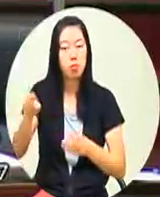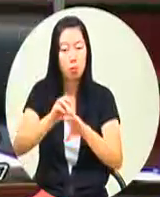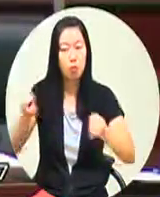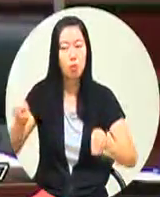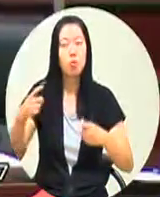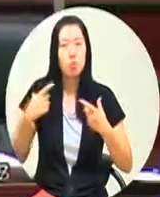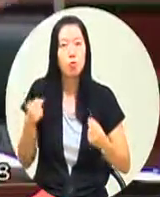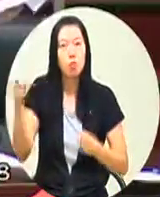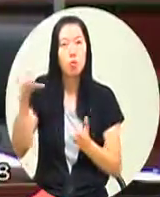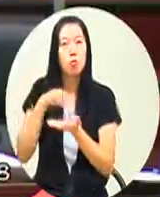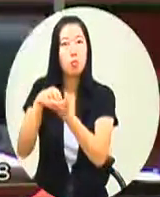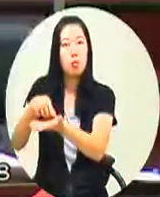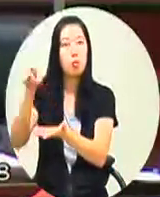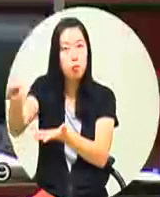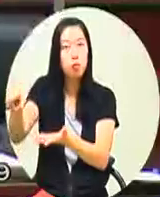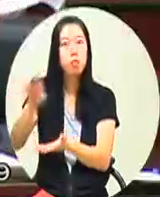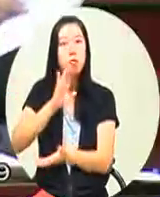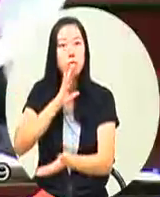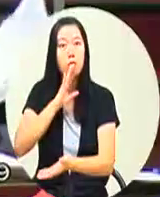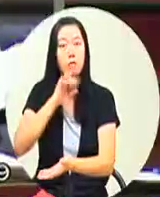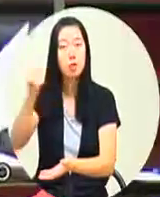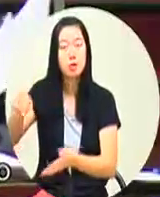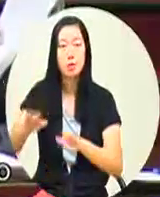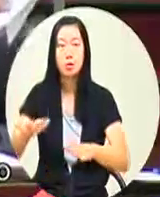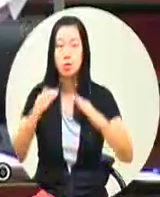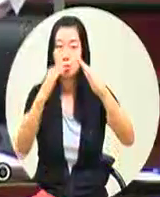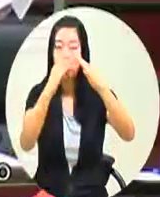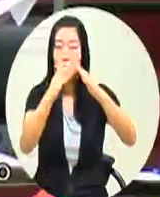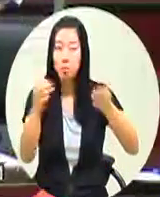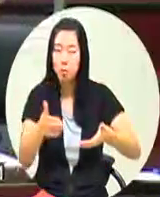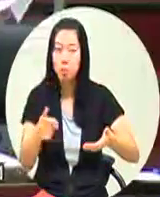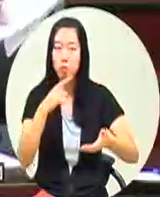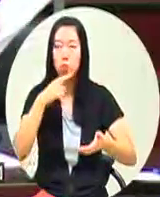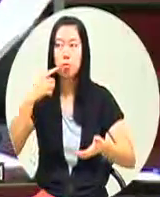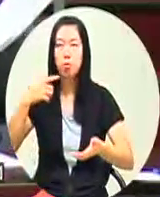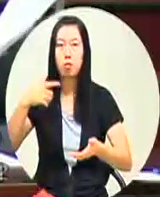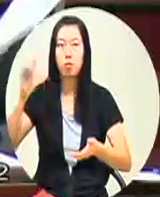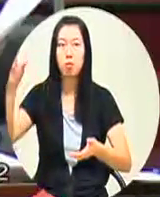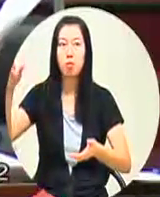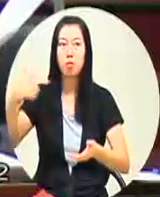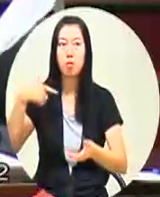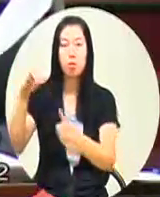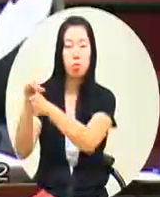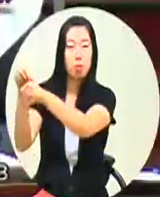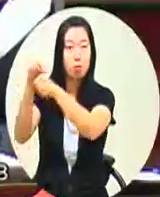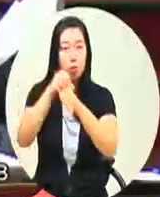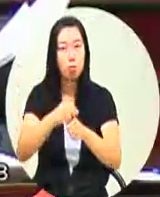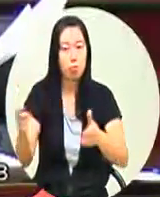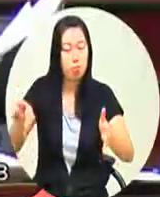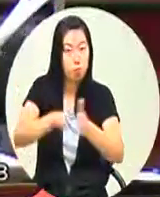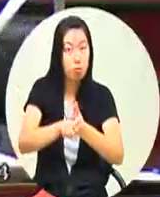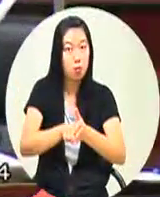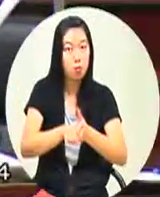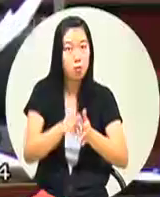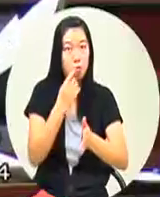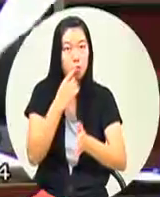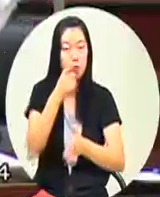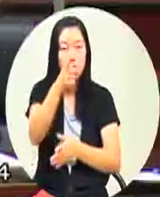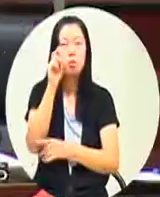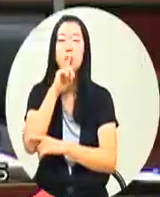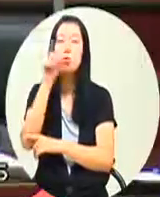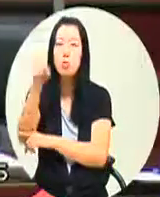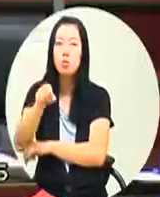既然已经盖了房子，都已经安置坐在那里，你要让他住一辈子，你们的承诺嘛，27年嘛，大概就是一辈